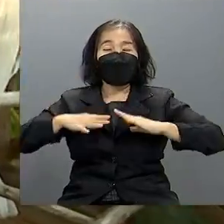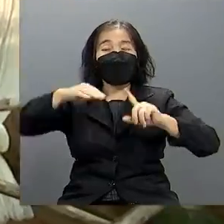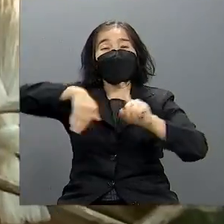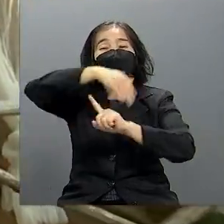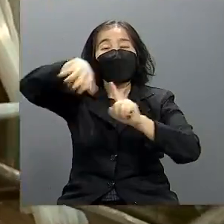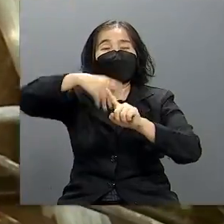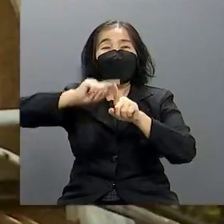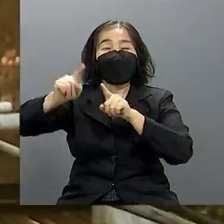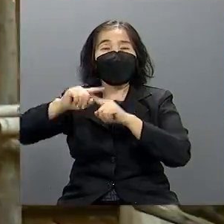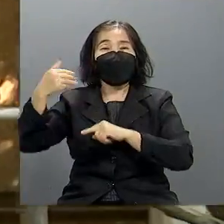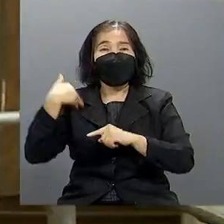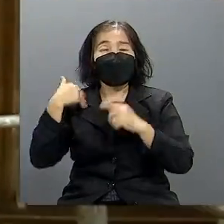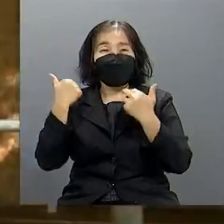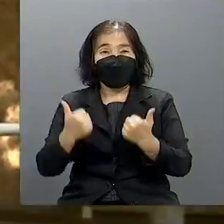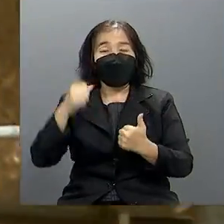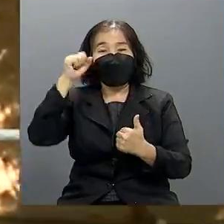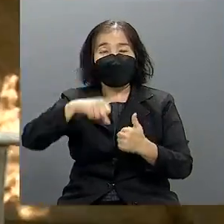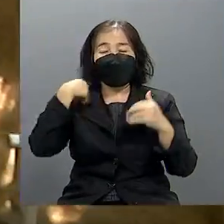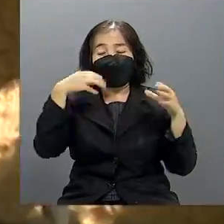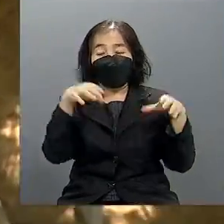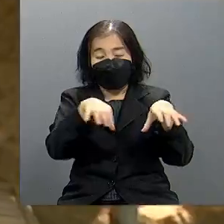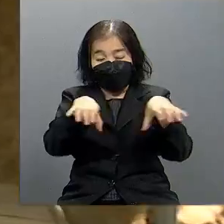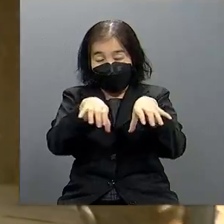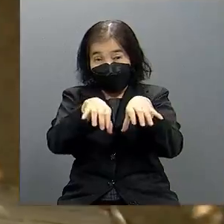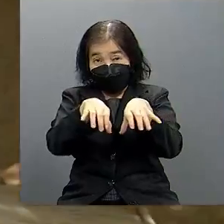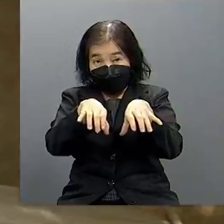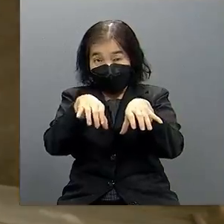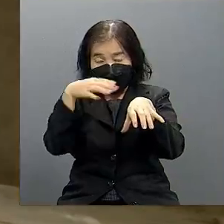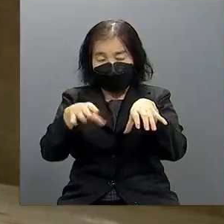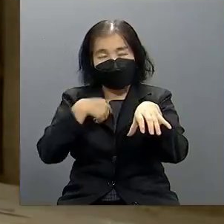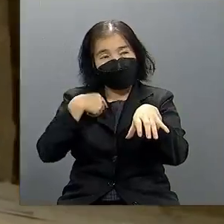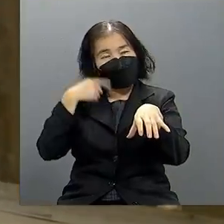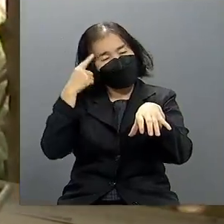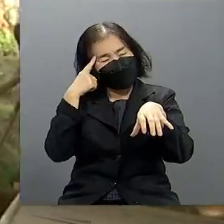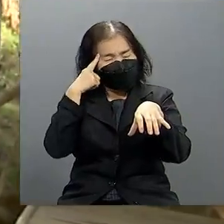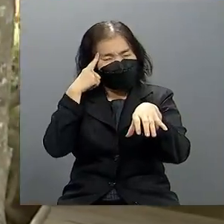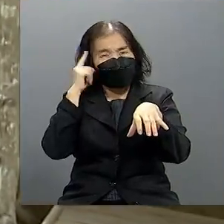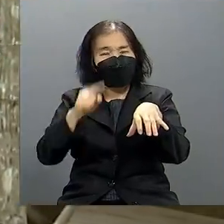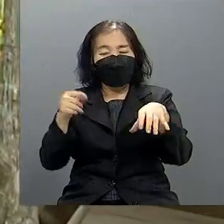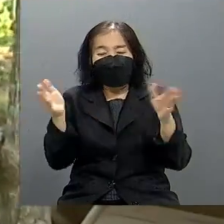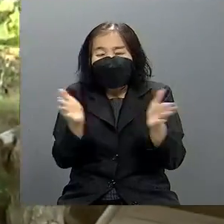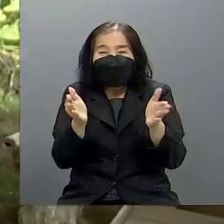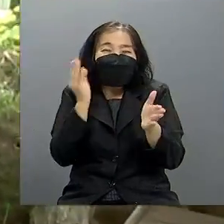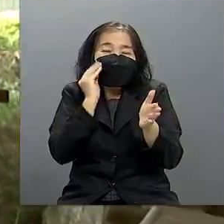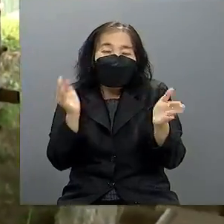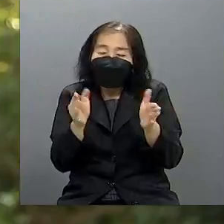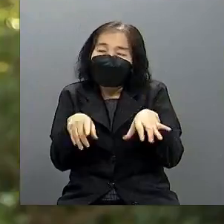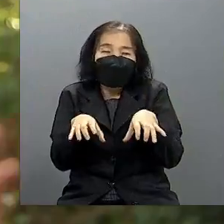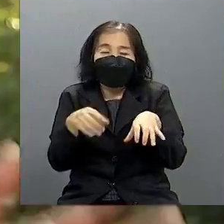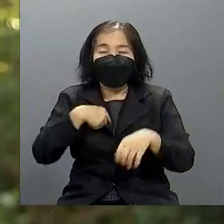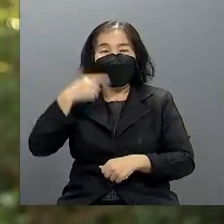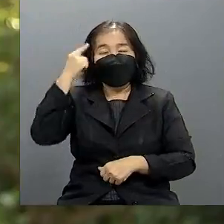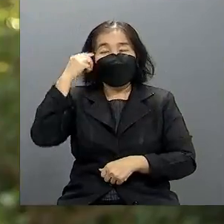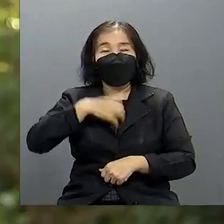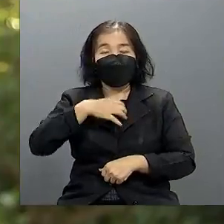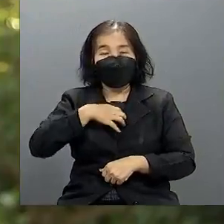นี้ก็คือมีอยู่2หลังนะคะก็มันก็ยังเป็นกลุ่มขนาดเล็กอยู่เราก็เลยมีการคิดว่าน่าจะเพิ่มข